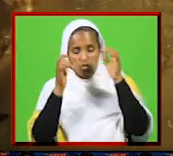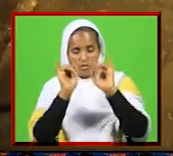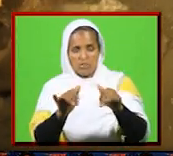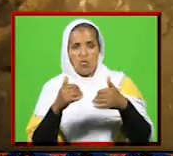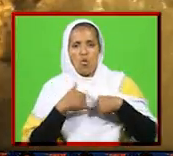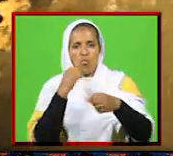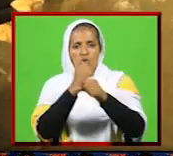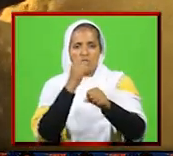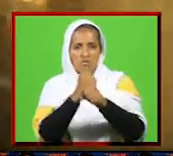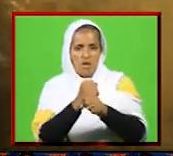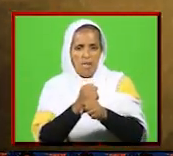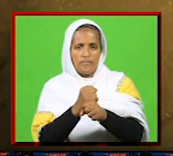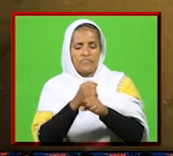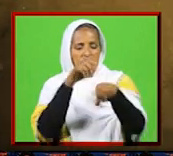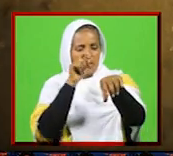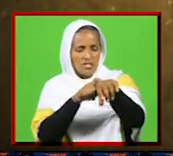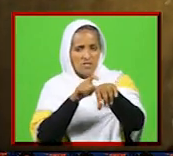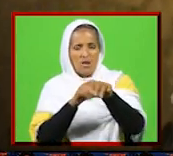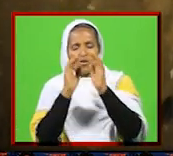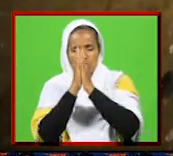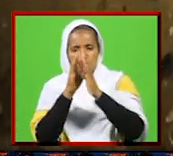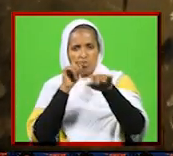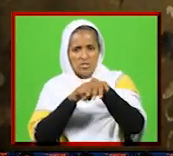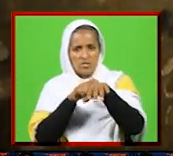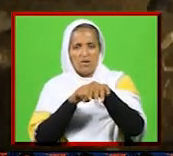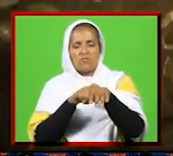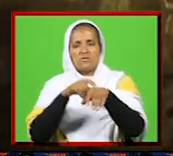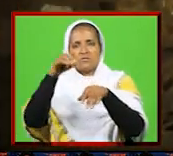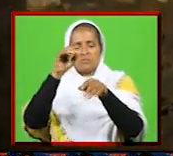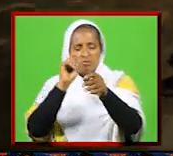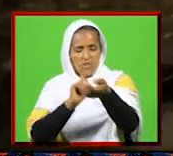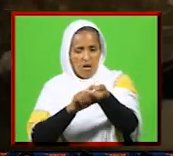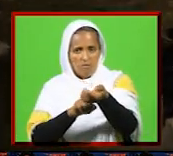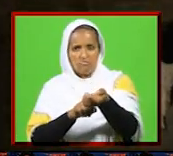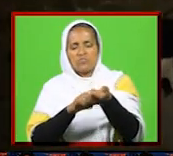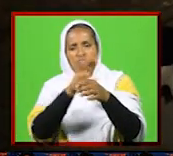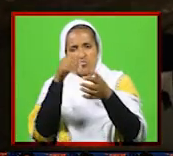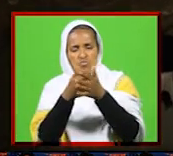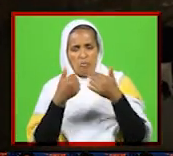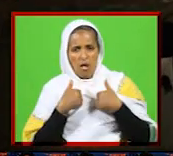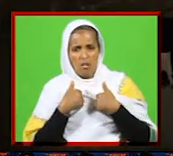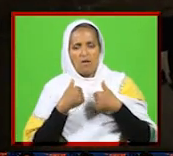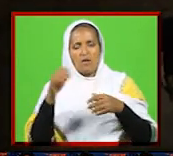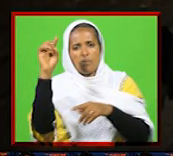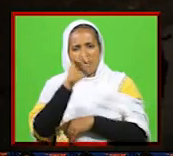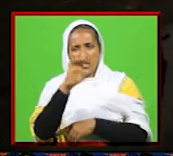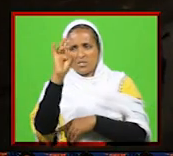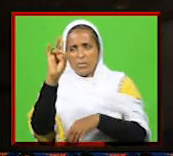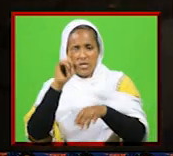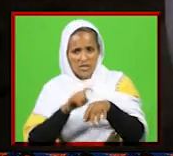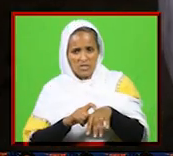ደግሞ መነኮሳት ይያሉ ለሥራ በሥራ ጊዜ ለጸሎት ጊዜ የጸሎት ሰዓታት አሉ የሥራ ሰዓታት